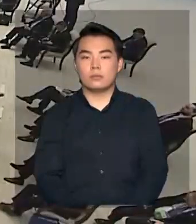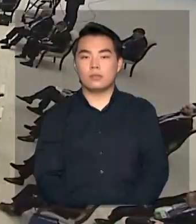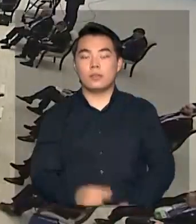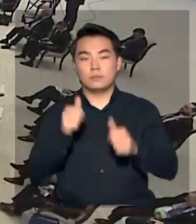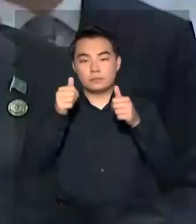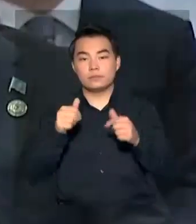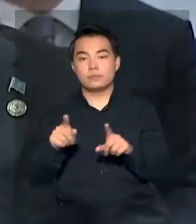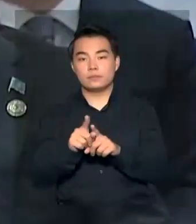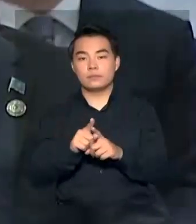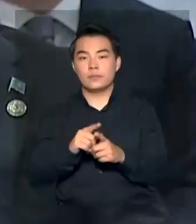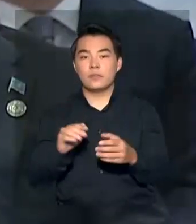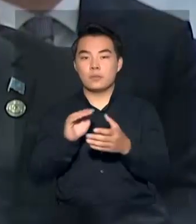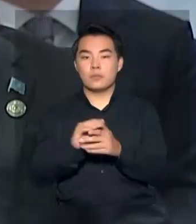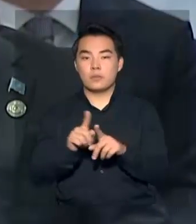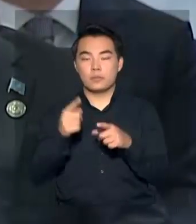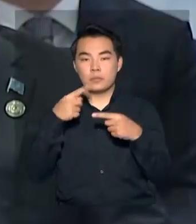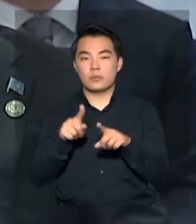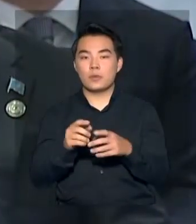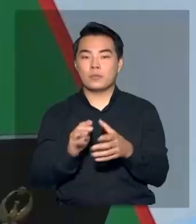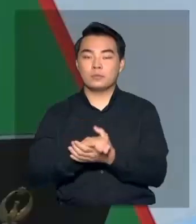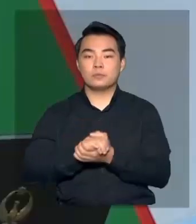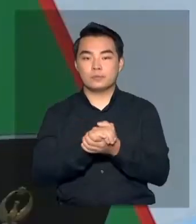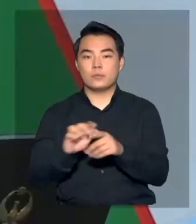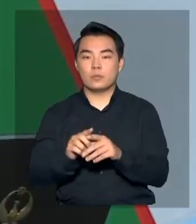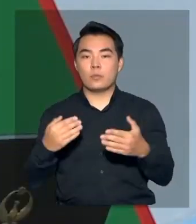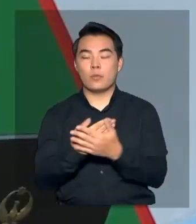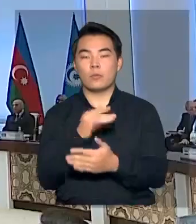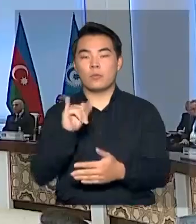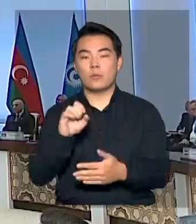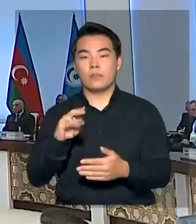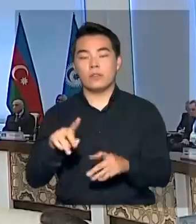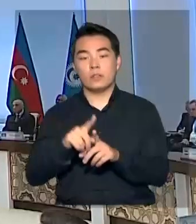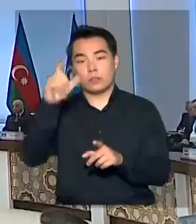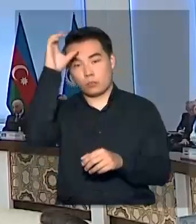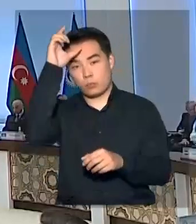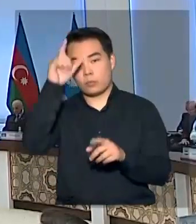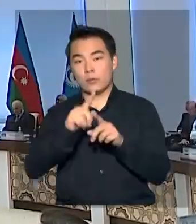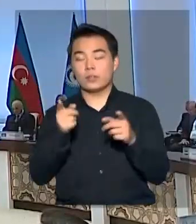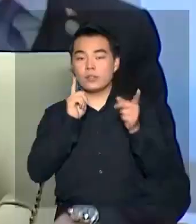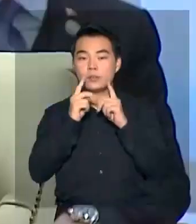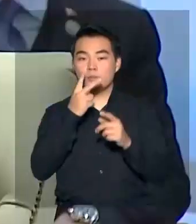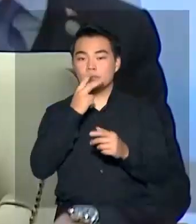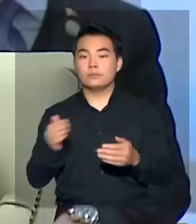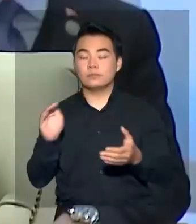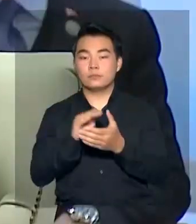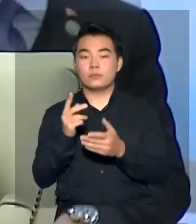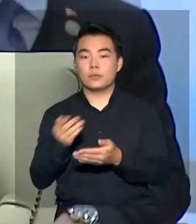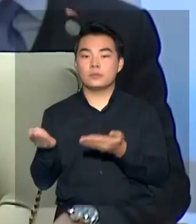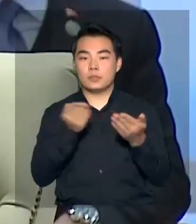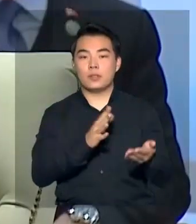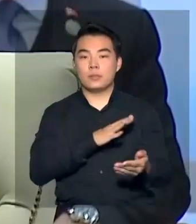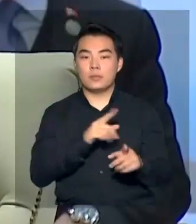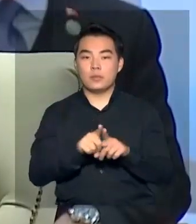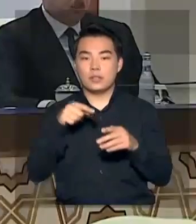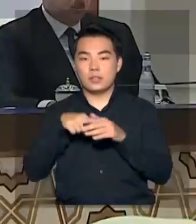Вывести взаимодействие на новый уровень. Касым-Жомарт Токаев призвал глав тюркоязычных стран показать масштабность работы по